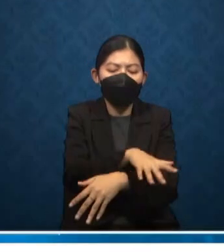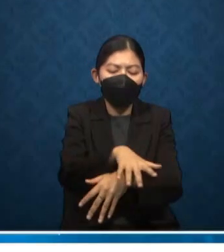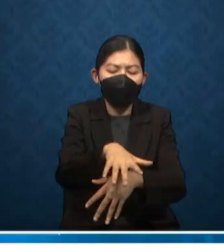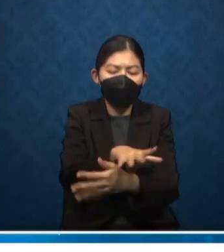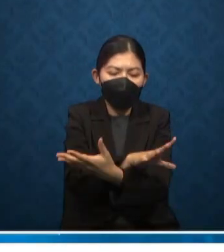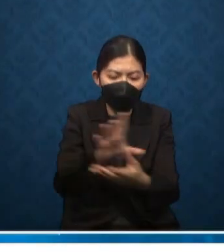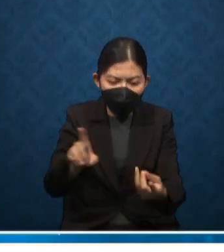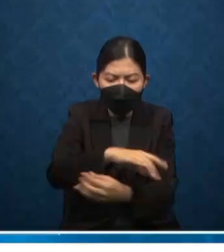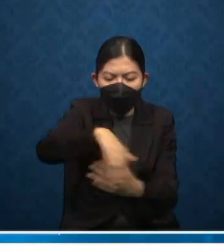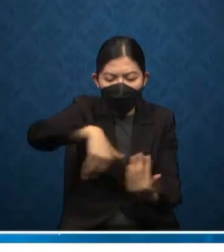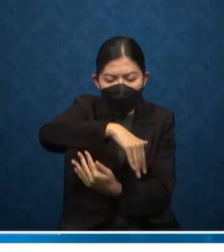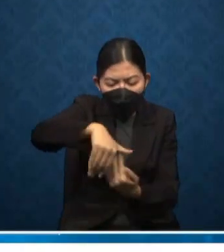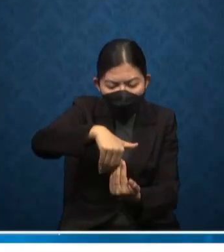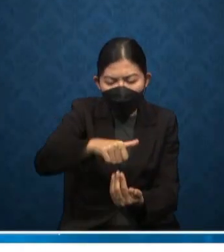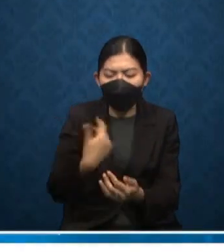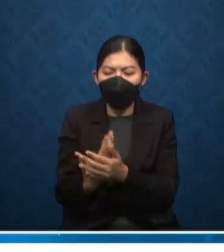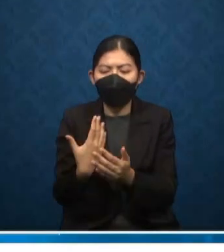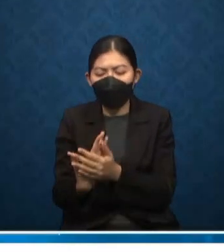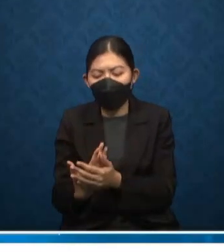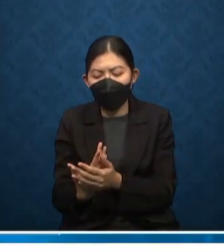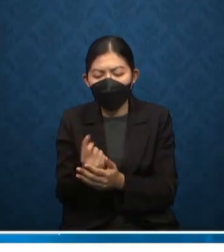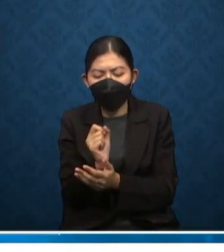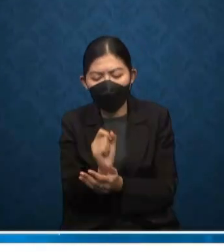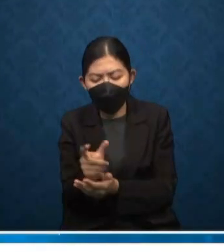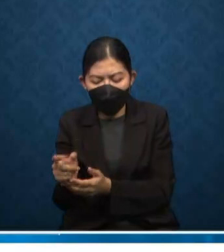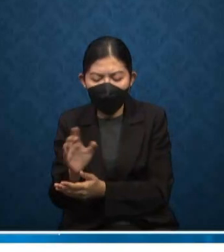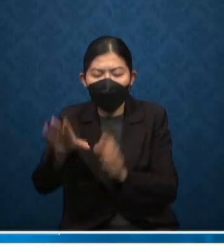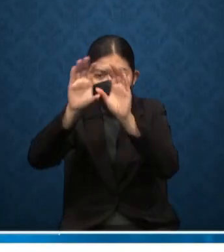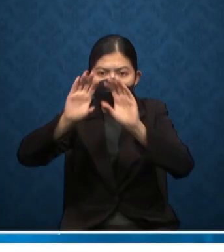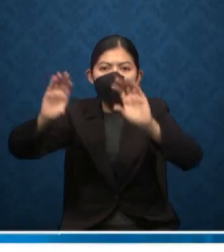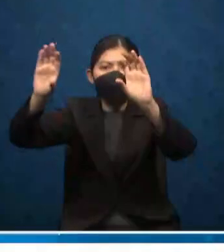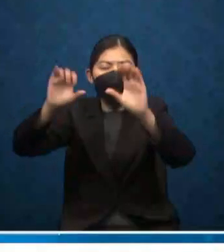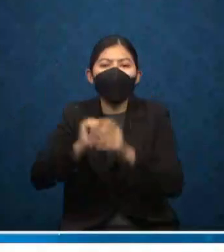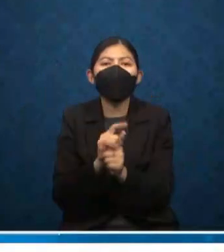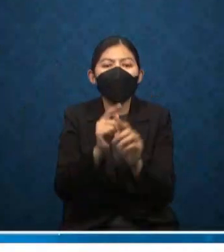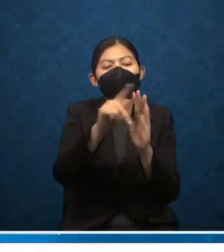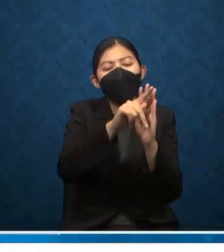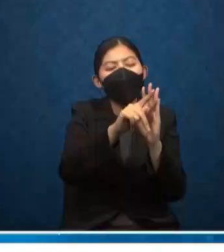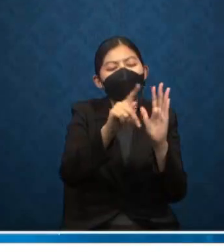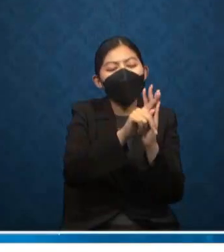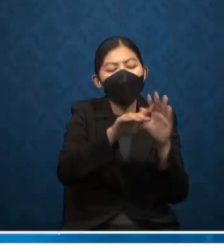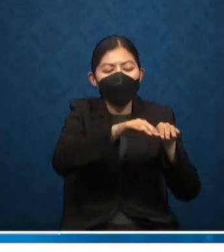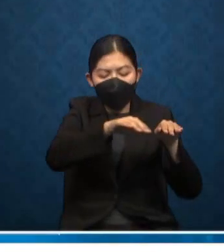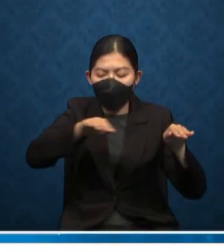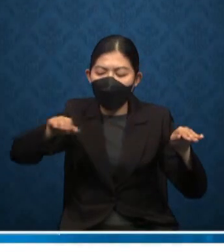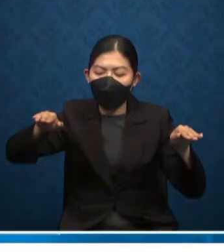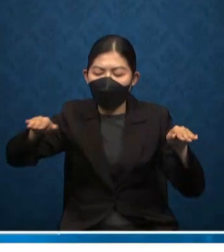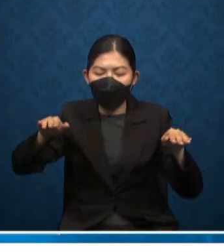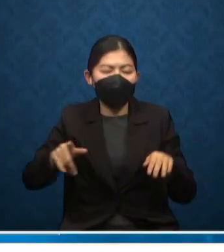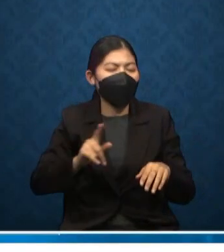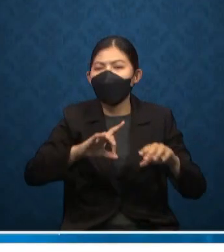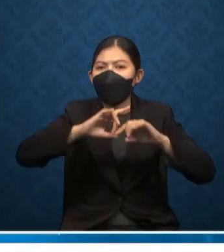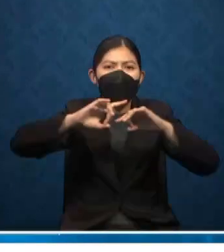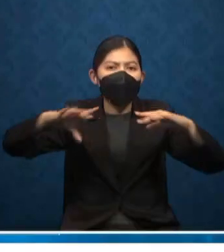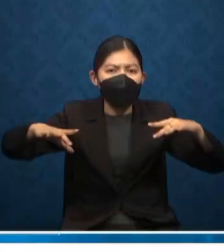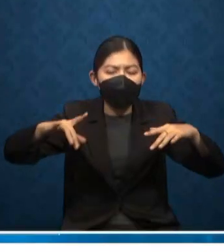แวดล้อมการใช้จ่ายเงินอุดหนุนของรัฐบาลให้เป็นไปตามหลักเกณฑ์และวิธีการที่กำหนดซึ่งต้องไม่ขัดกับพันธกร